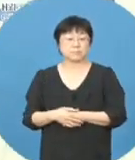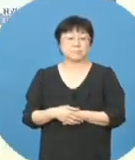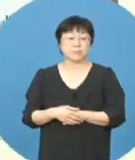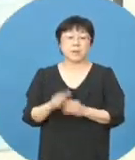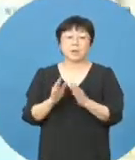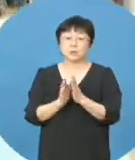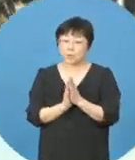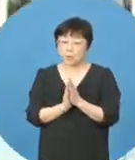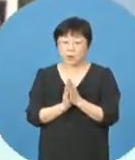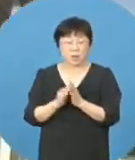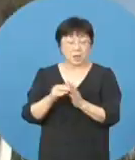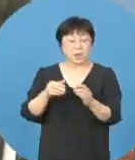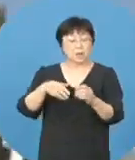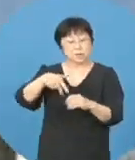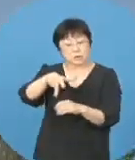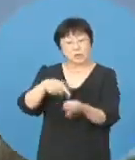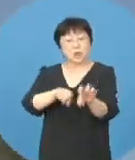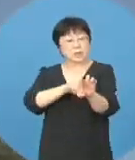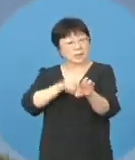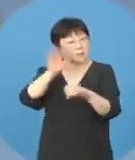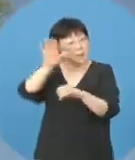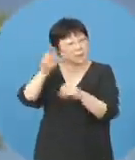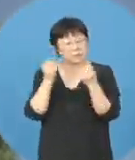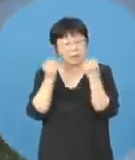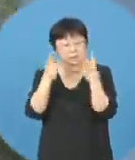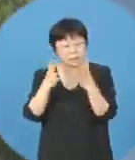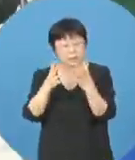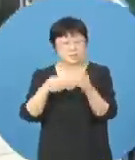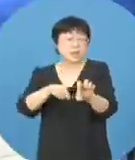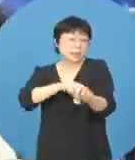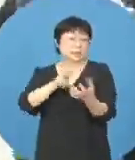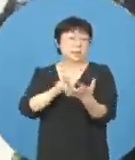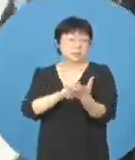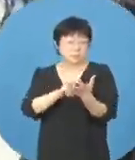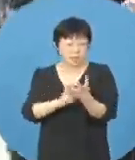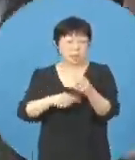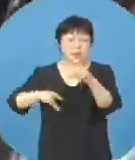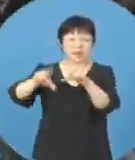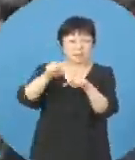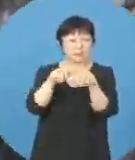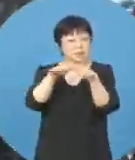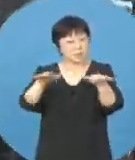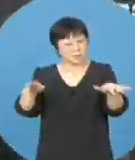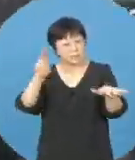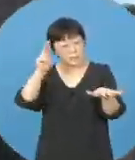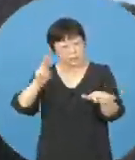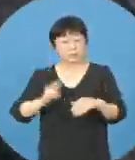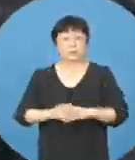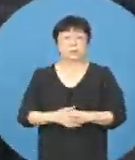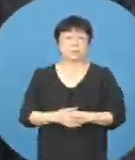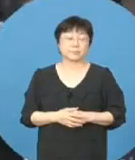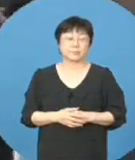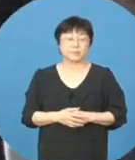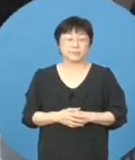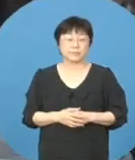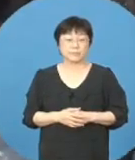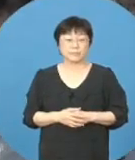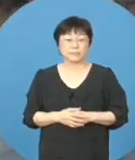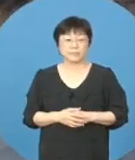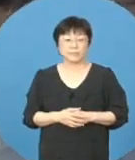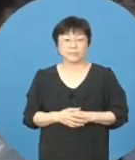どうか水素エネルギーが未来の新しいエネルギーとしてますます広がっていきますように。